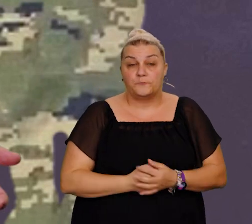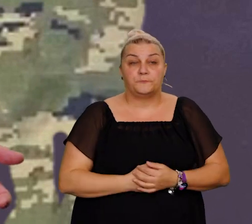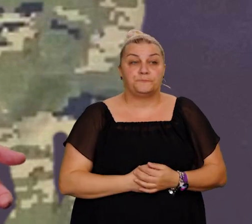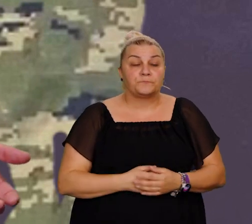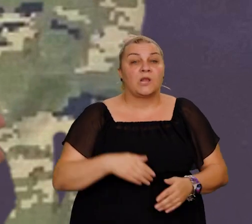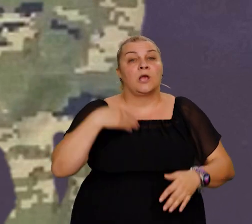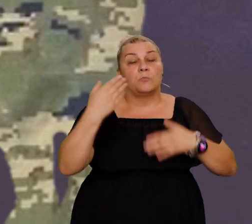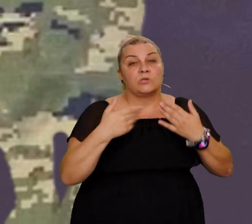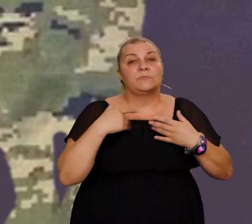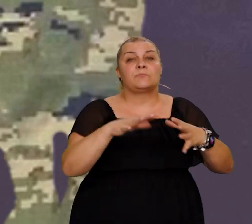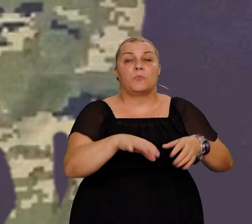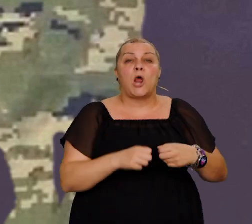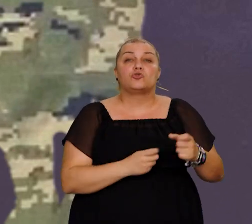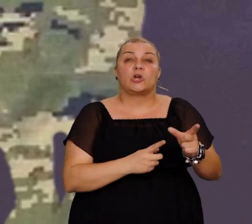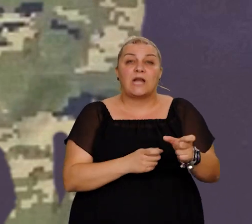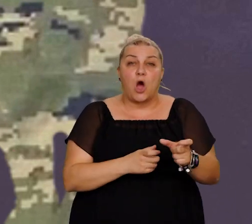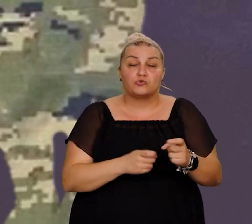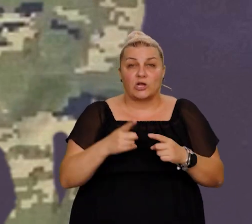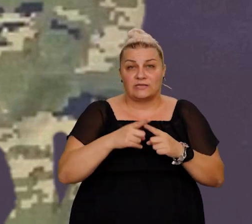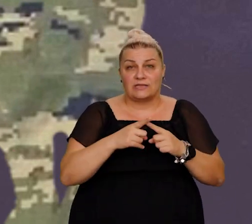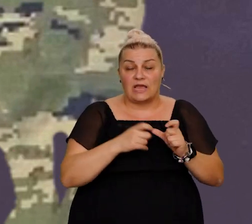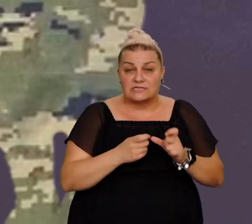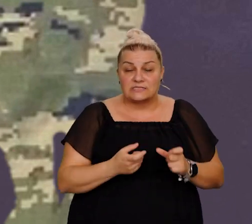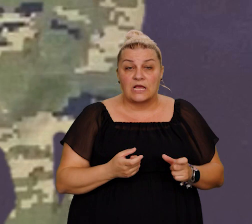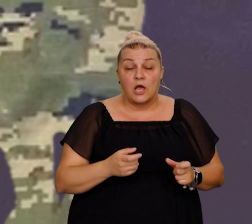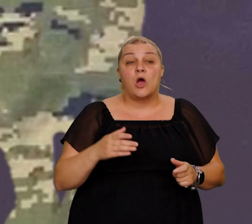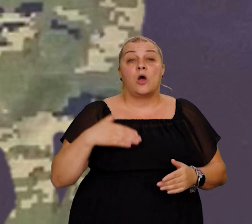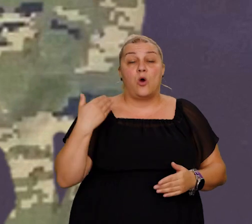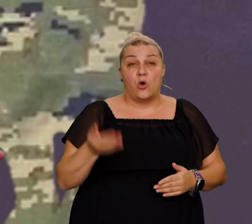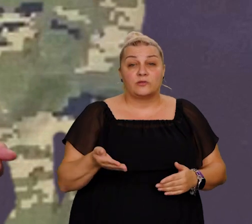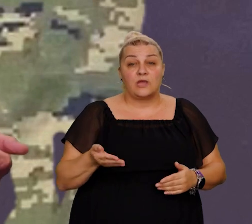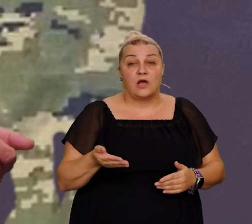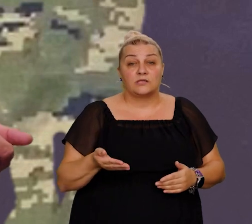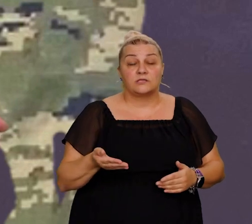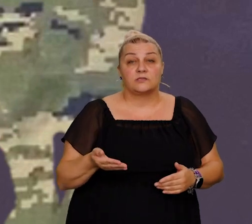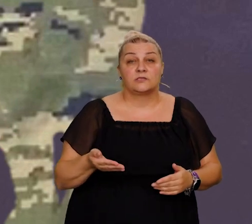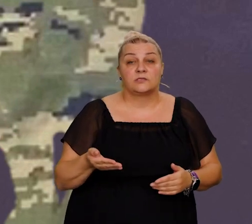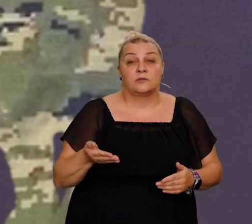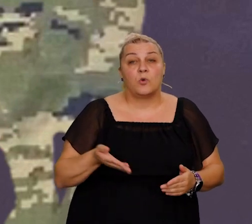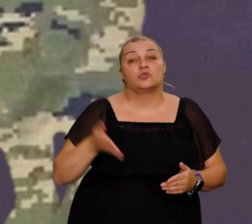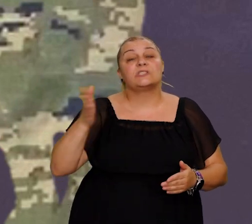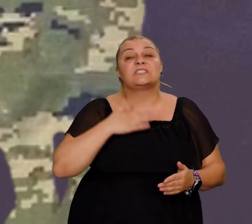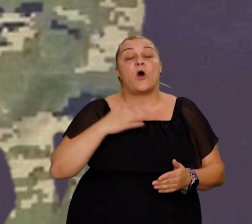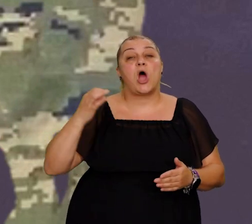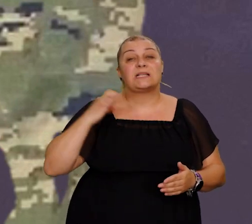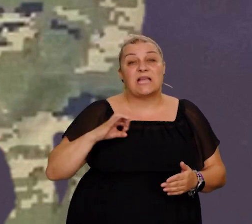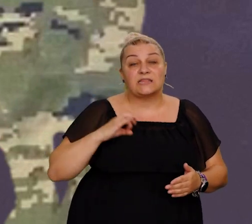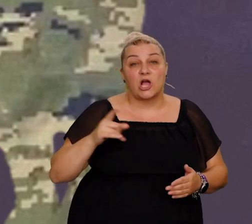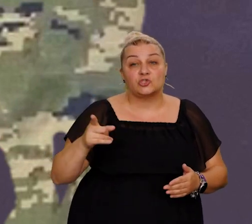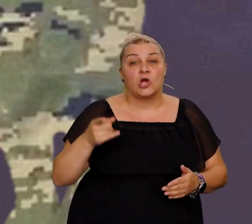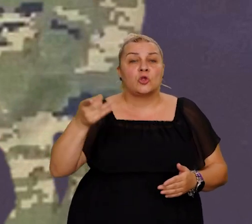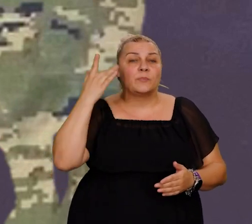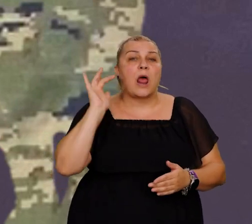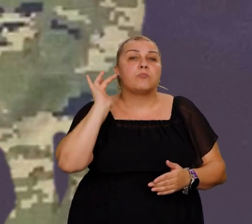Potom kad smo preuzeli naoružanje na TTS-u, onda smo išli na svoju zadaću, naša zadaća je